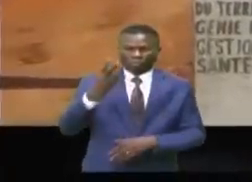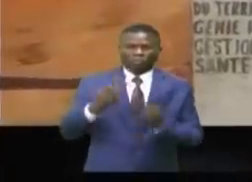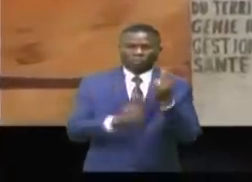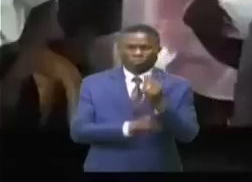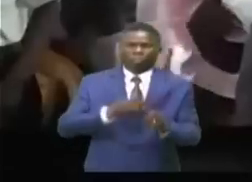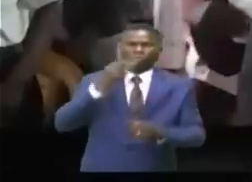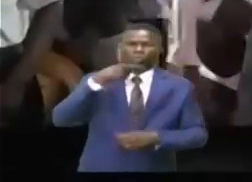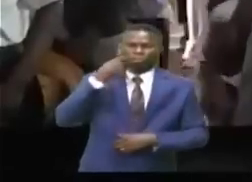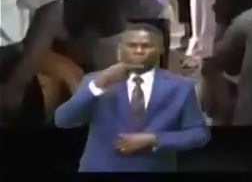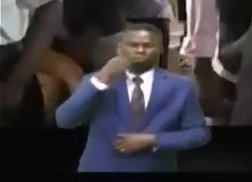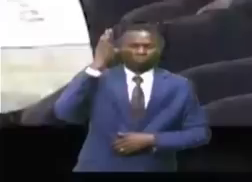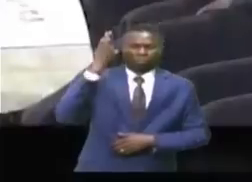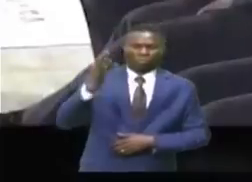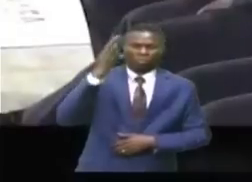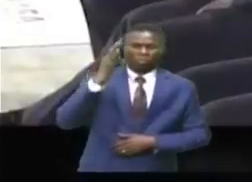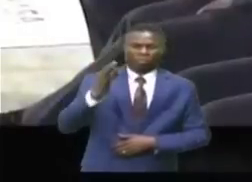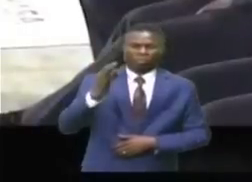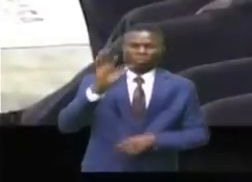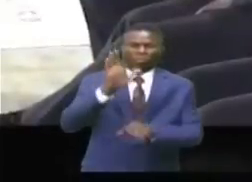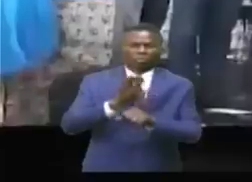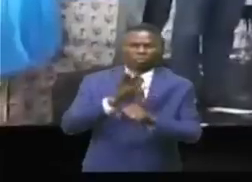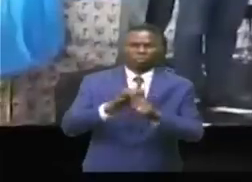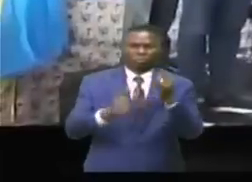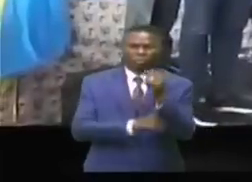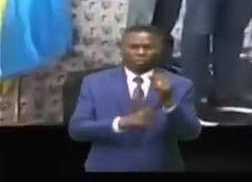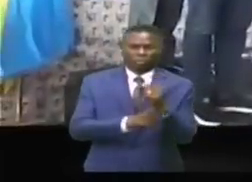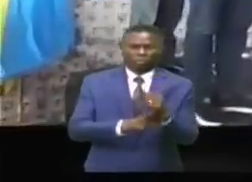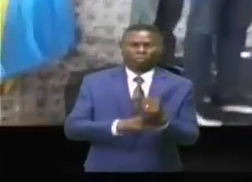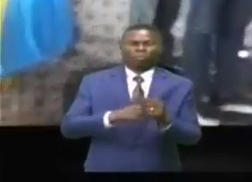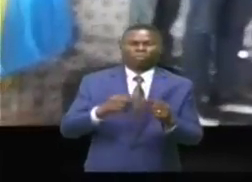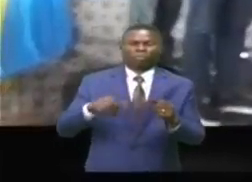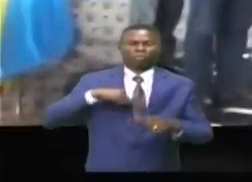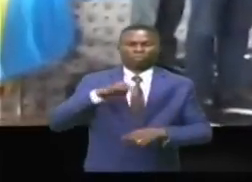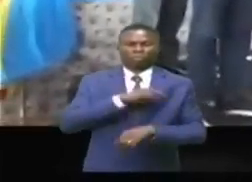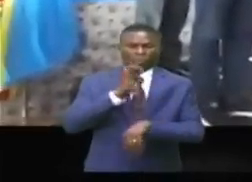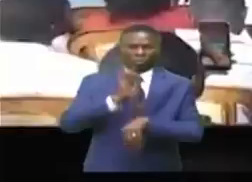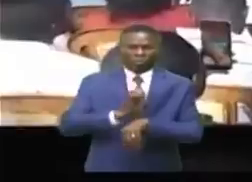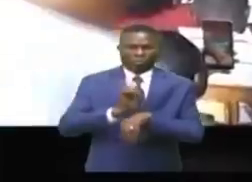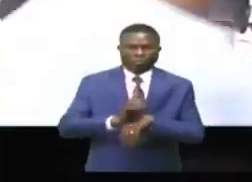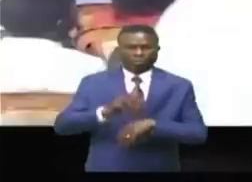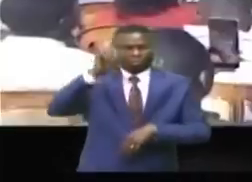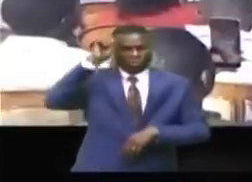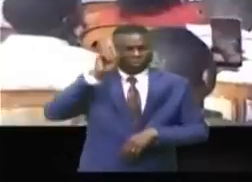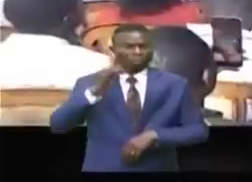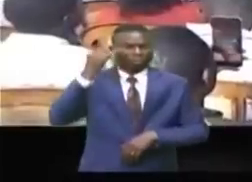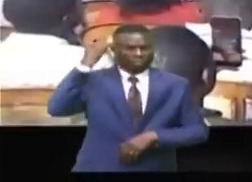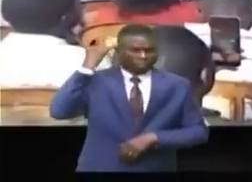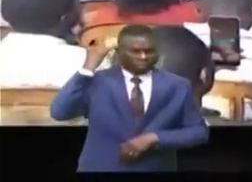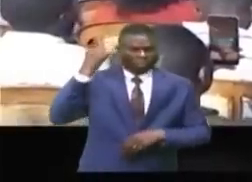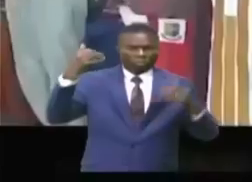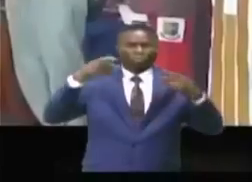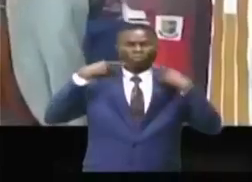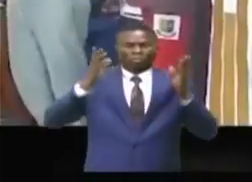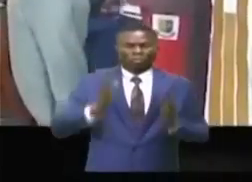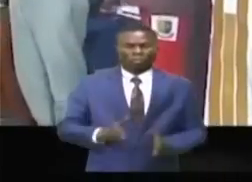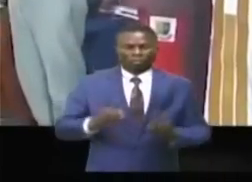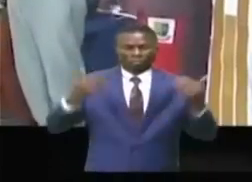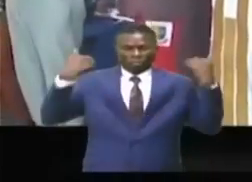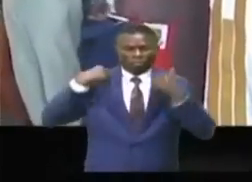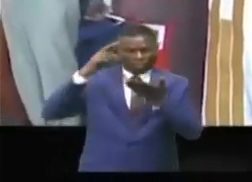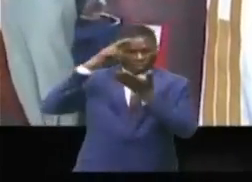sont succédés devant un auditoire composé de corps religieux, acteurs de la société civile, autorités